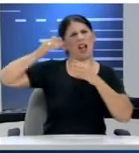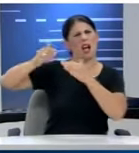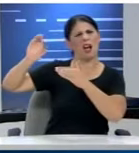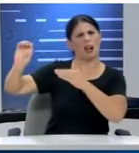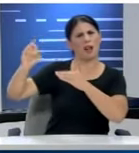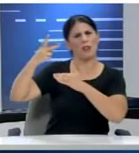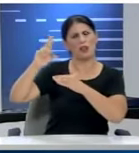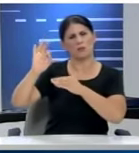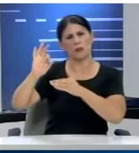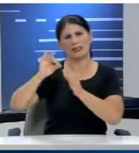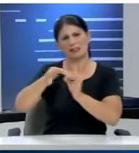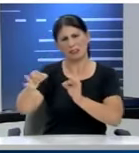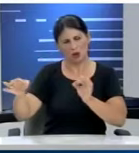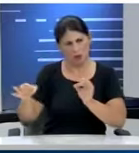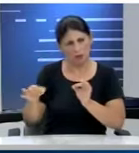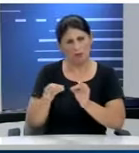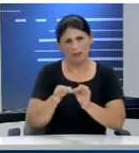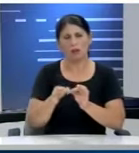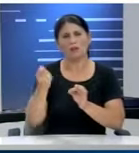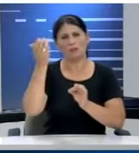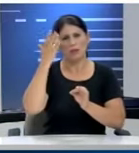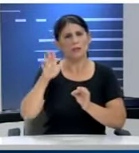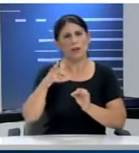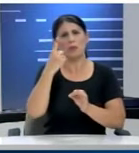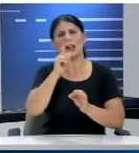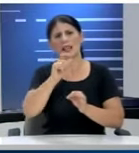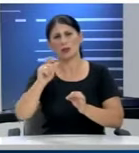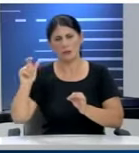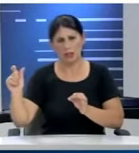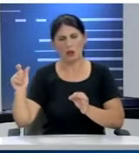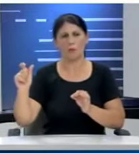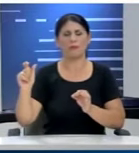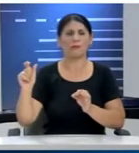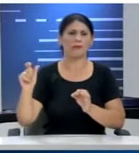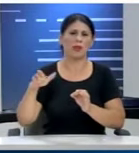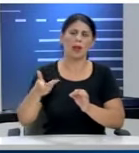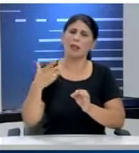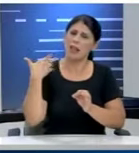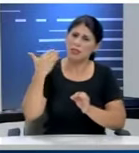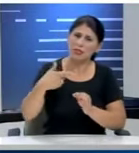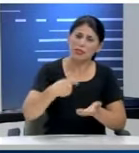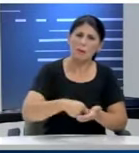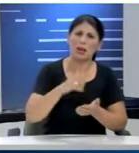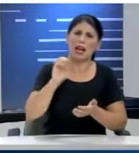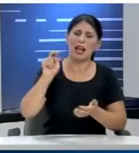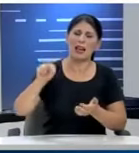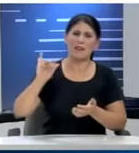250 τετραγωνικών μέτρων, που αξίζει κοντά στο 1 εκατομμύριο, και που ήταν να πληρώσει